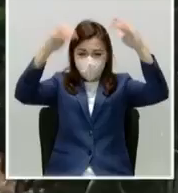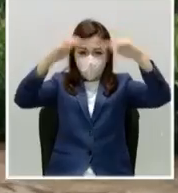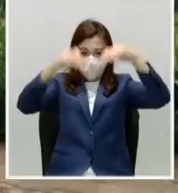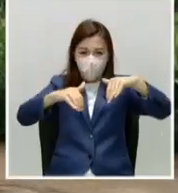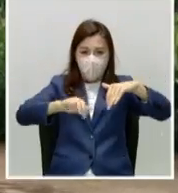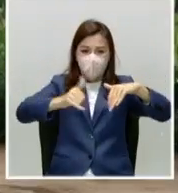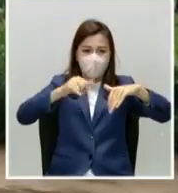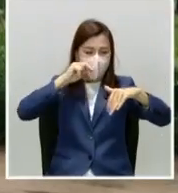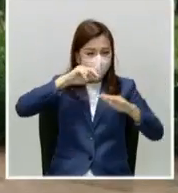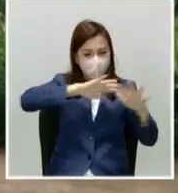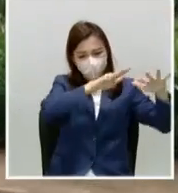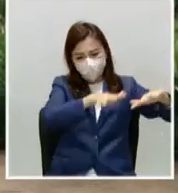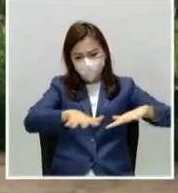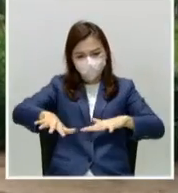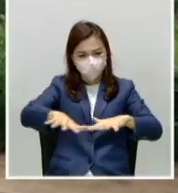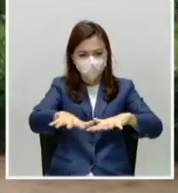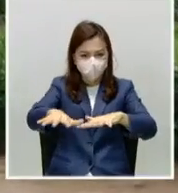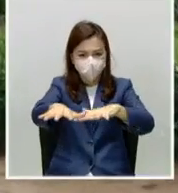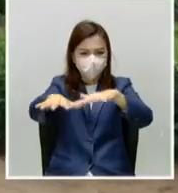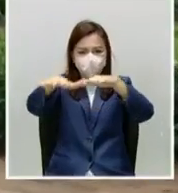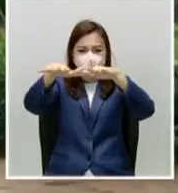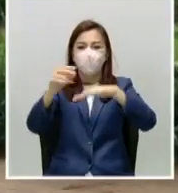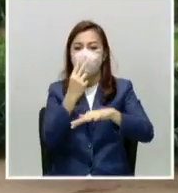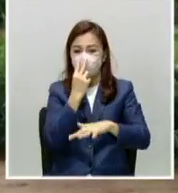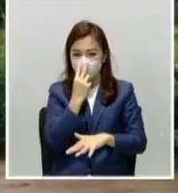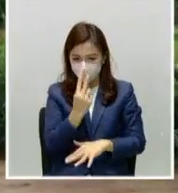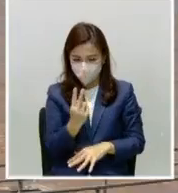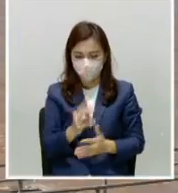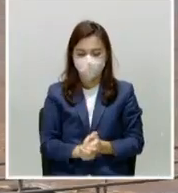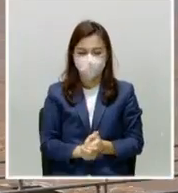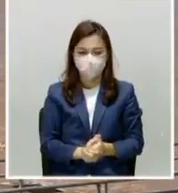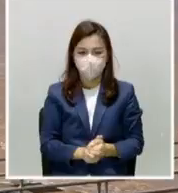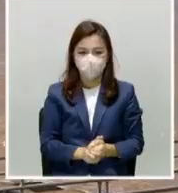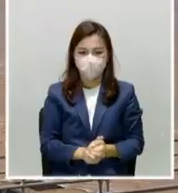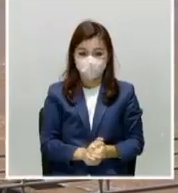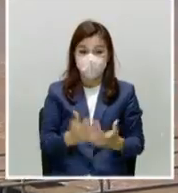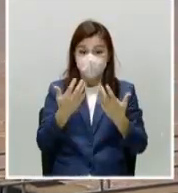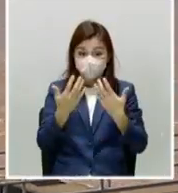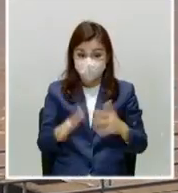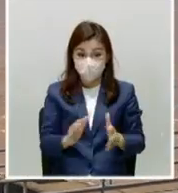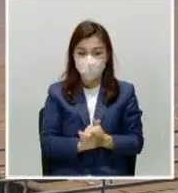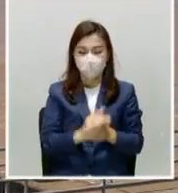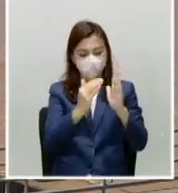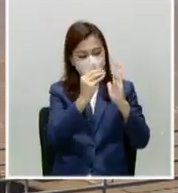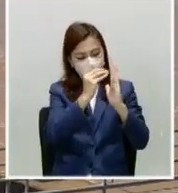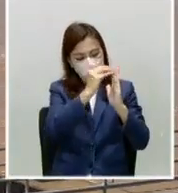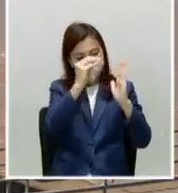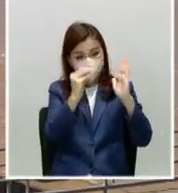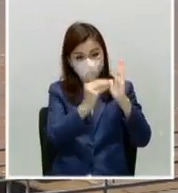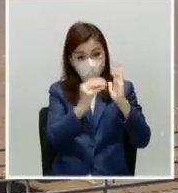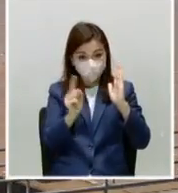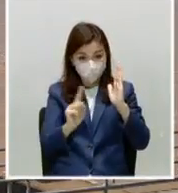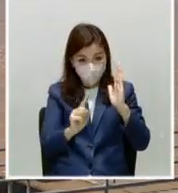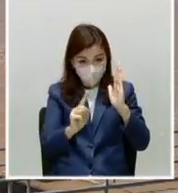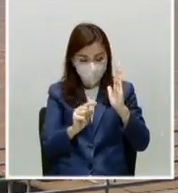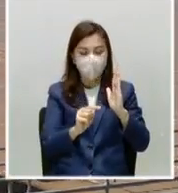น้ำท่วมฉับพลันได้ในระยะนี้ค่ะจากจังหวัดลำปางนะคะทางตอนบนของประเทศลงมาดูในพื้นที่